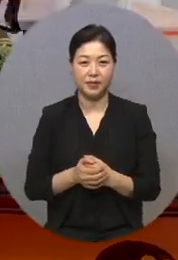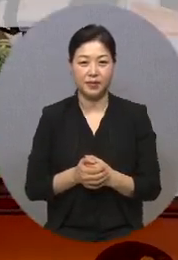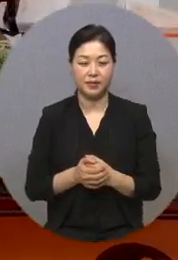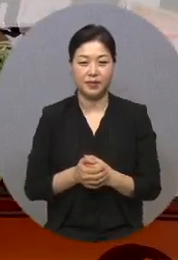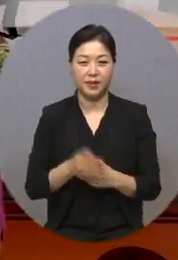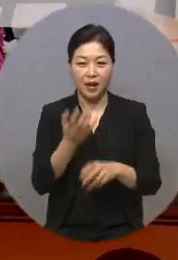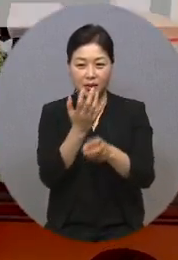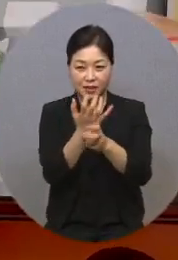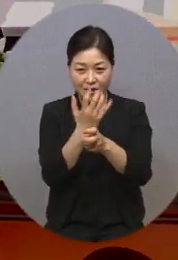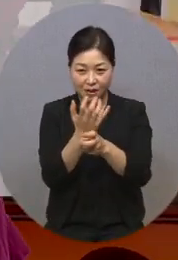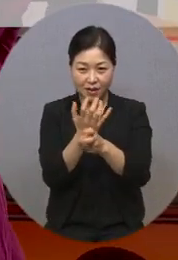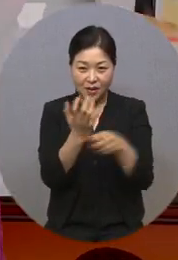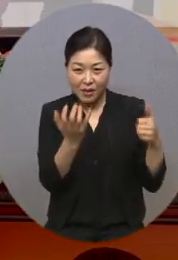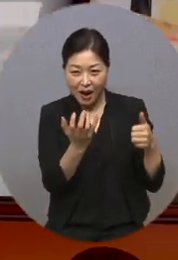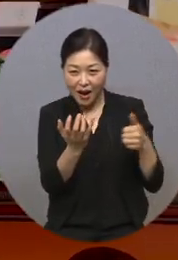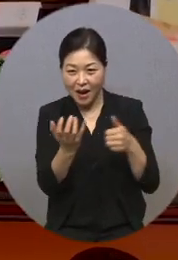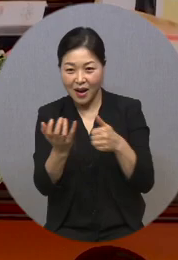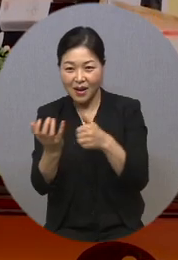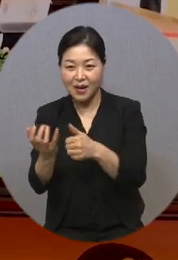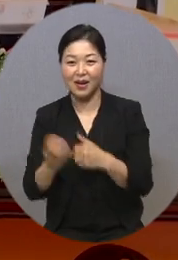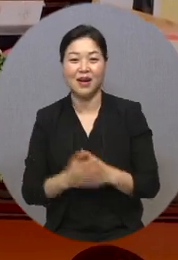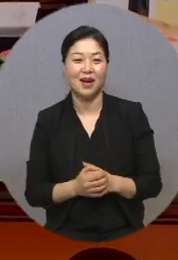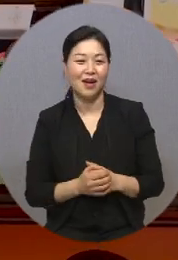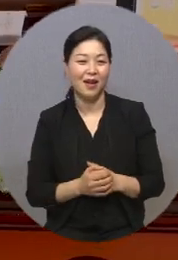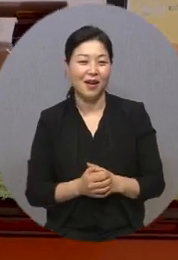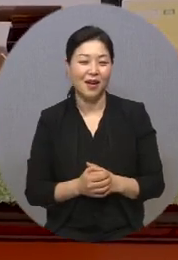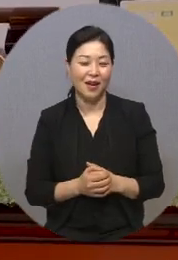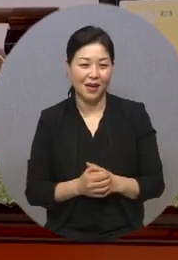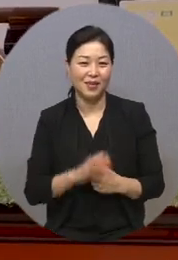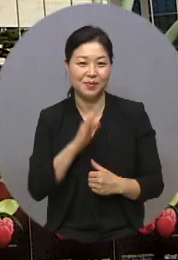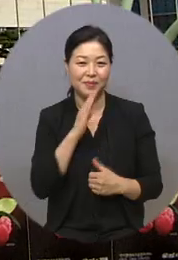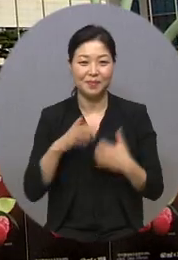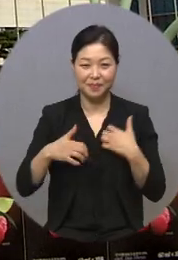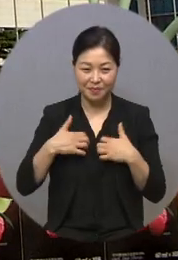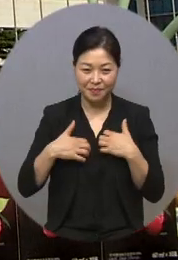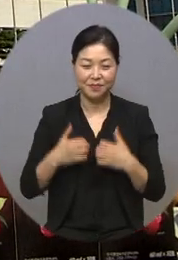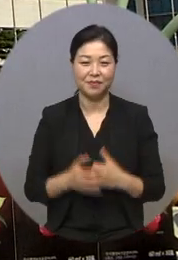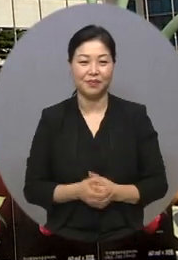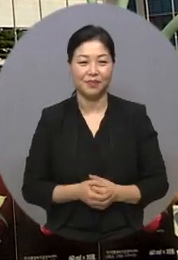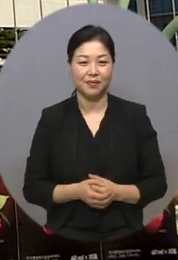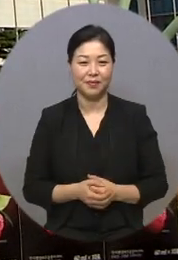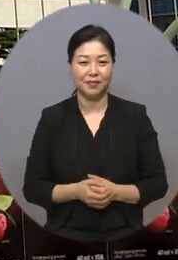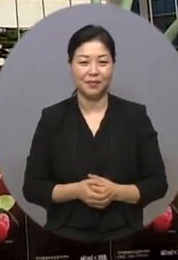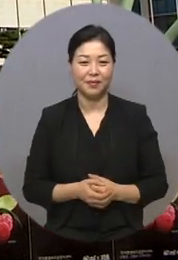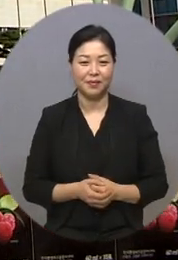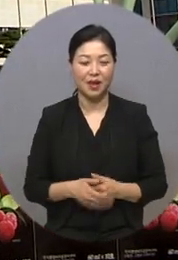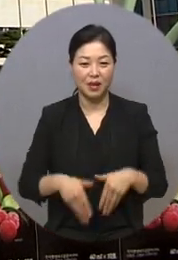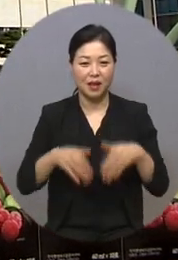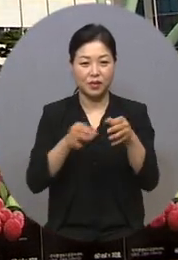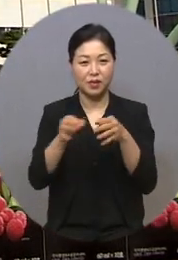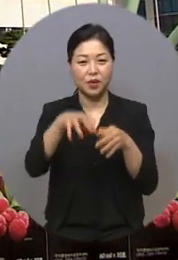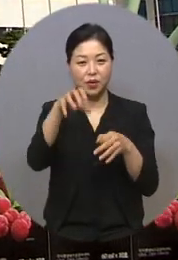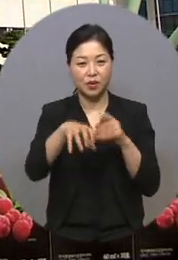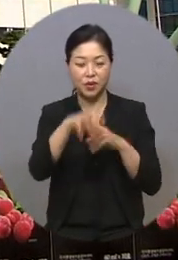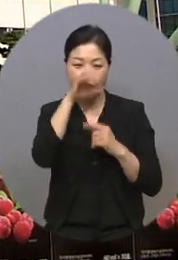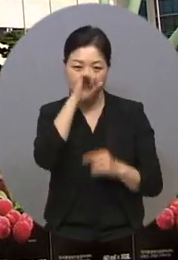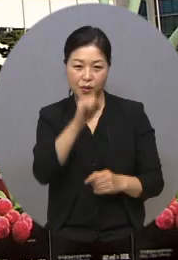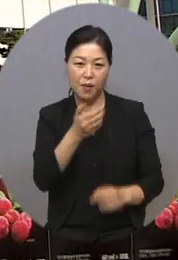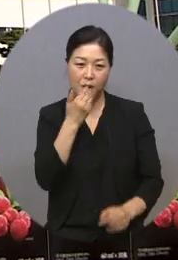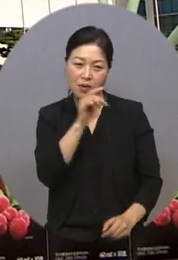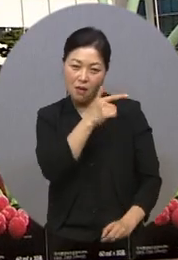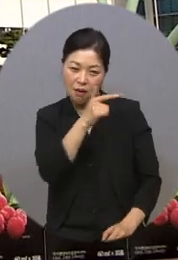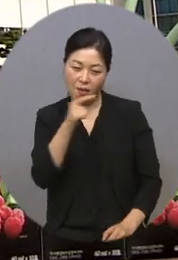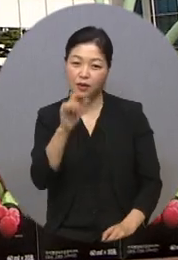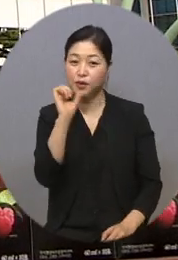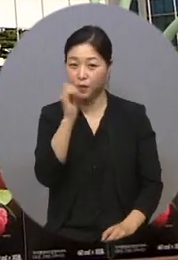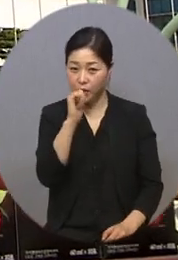따라왔어요. 그랬구나. 어쨌든 반갑습니다. 네, 반갑습니다. 네. 그리고 우리 남도장터에서 어떤 우수한 먹거리들이 있는지